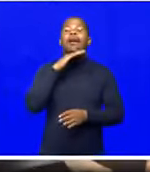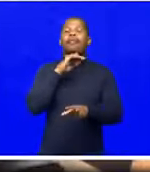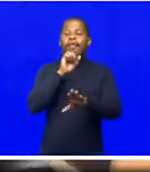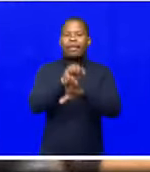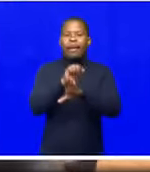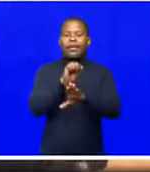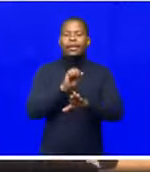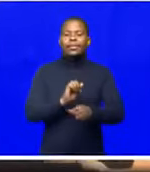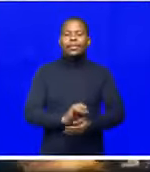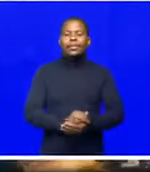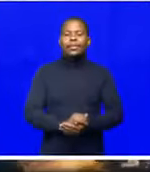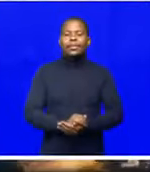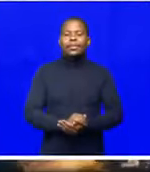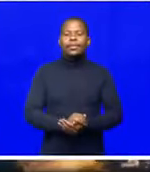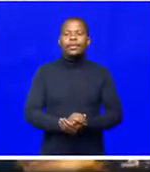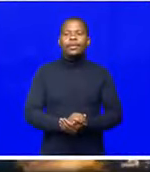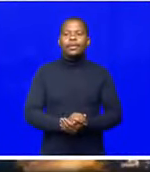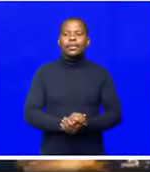wadube eludze-ludze.